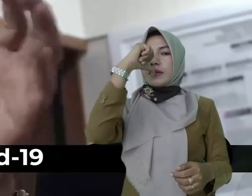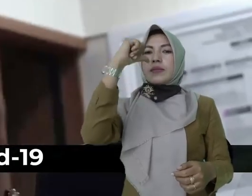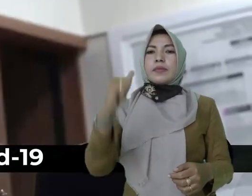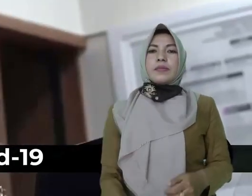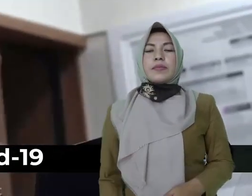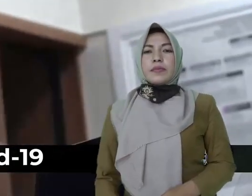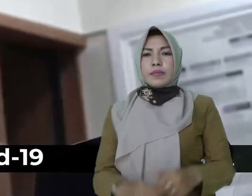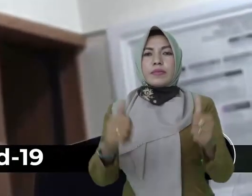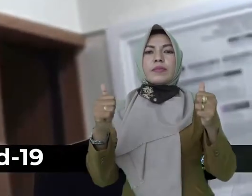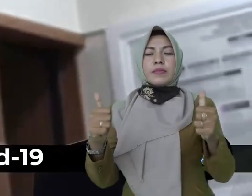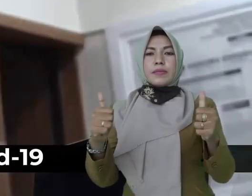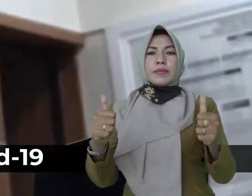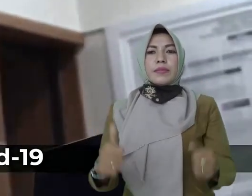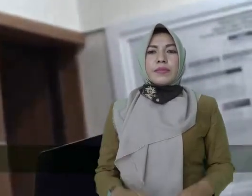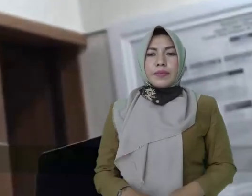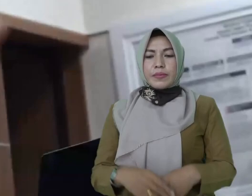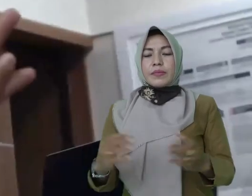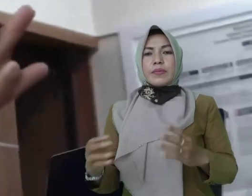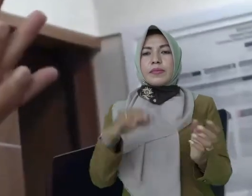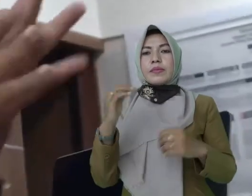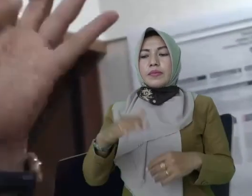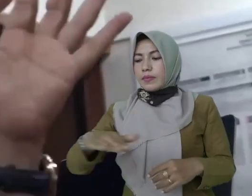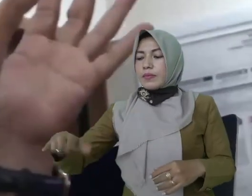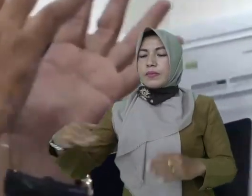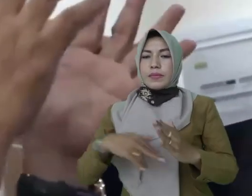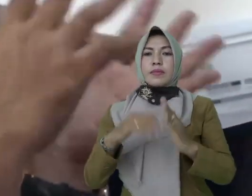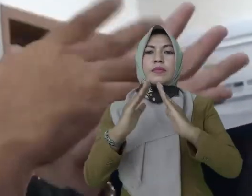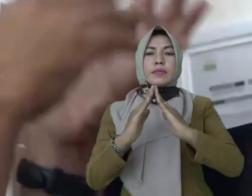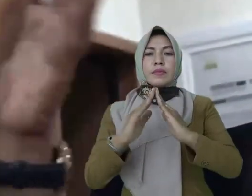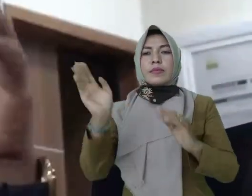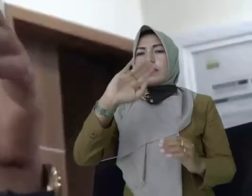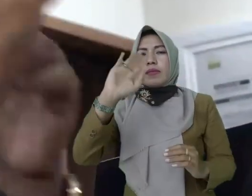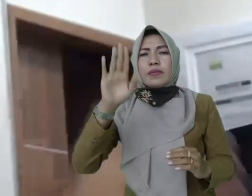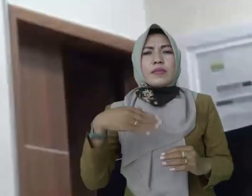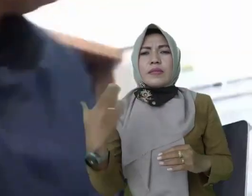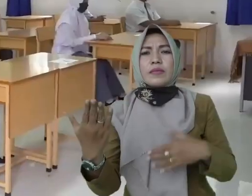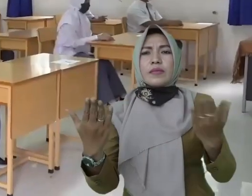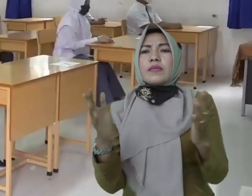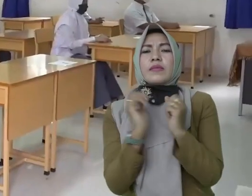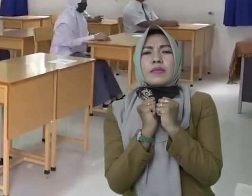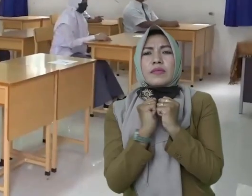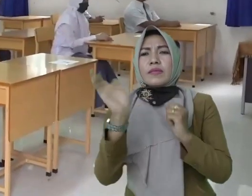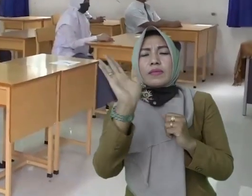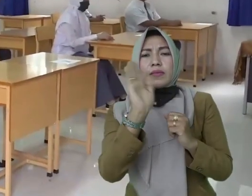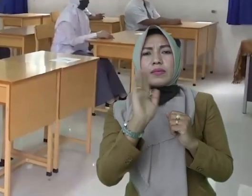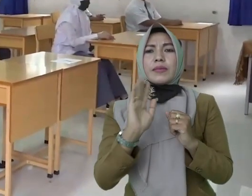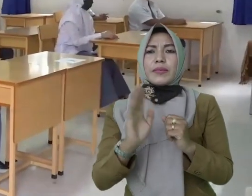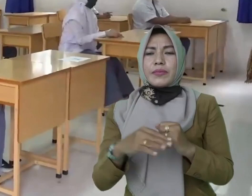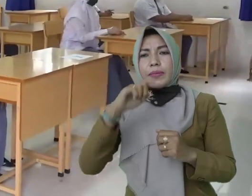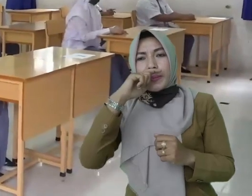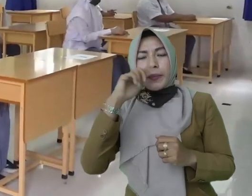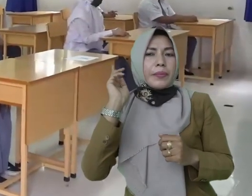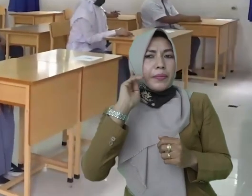sayur-sayur, buah-buah, minum susu, minum apa aja lah yang memperkuat daya tahan tubuh. Jadi anak-anak yang flu itu di rumah. Nah, jangan membuat suasana mencekam